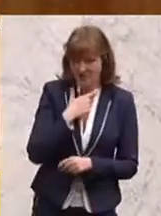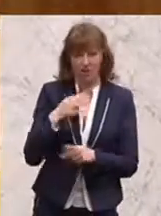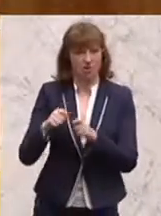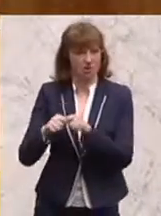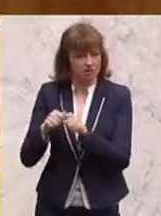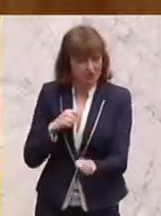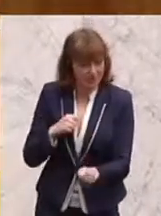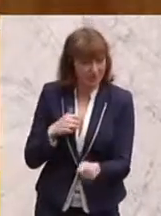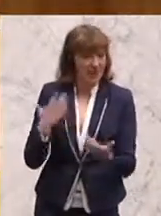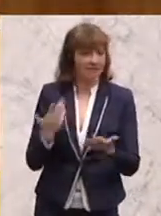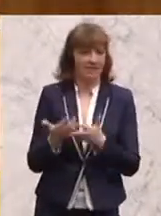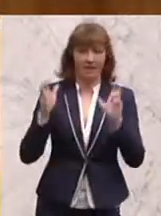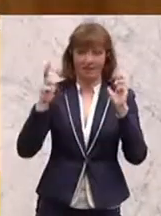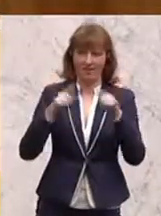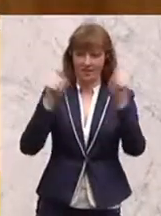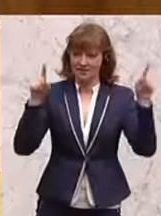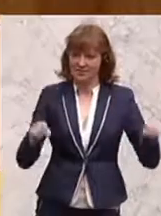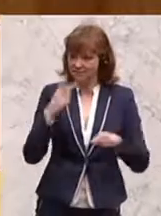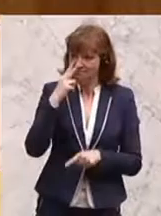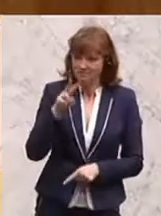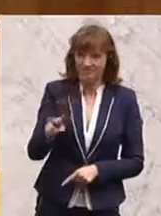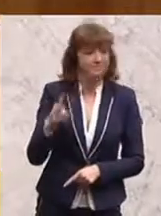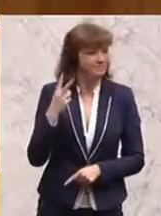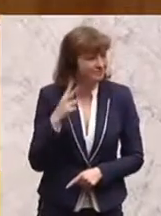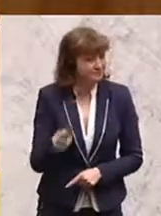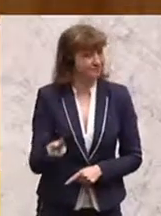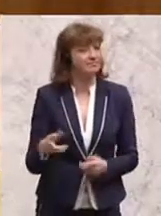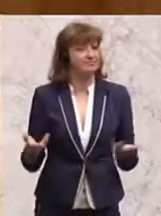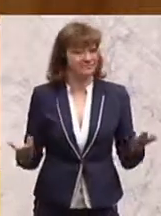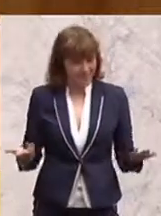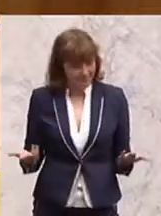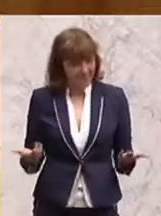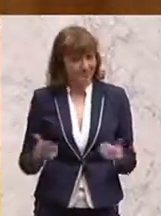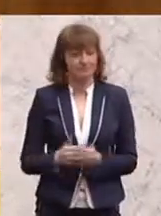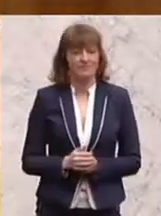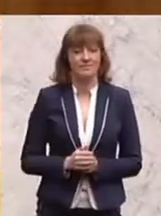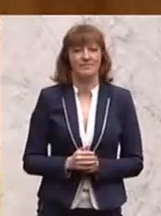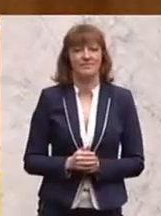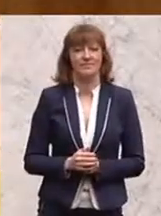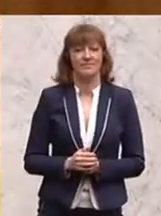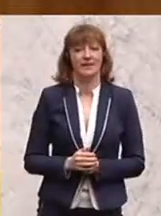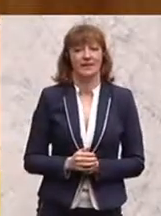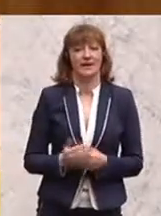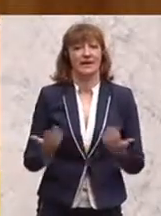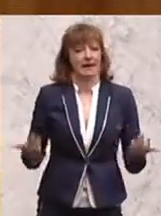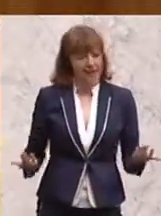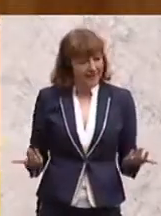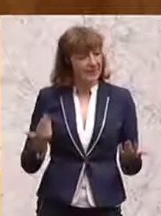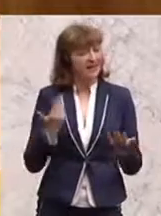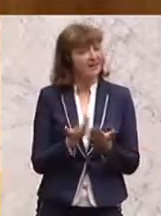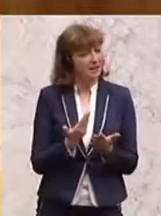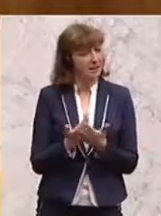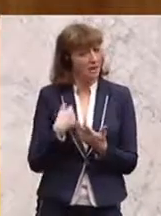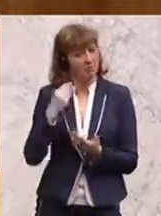Schicksale, die uns von den Fernsehkameras hier in den Haushalt gespielt werden. Daher trifft das uns